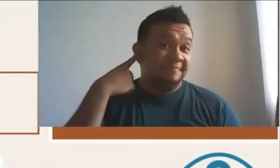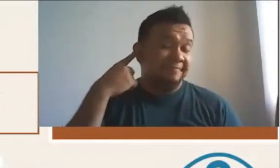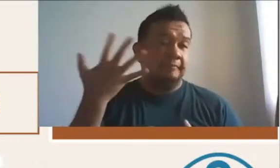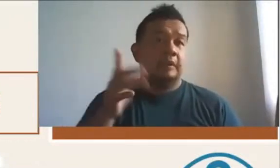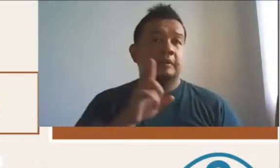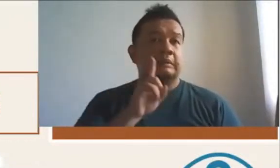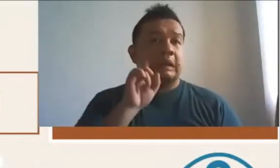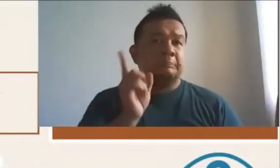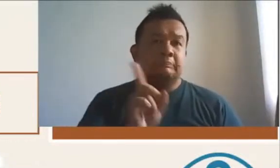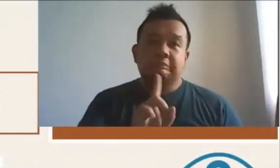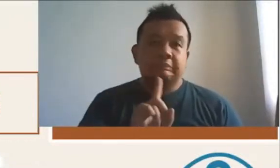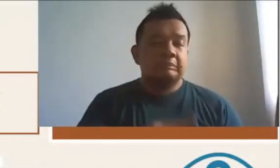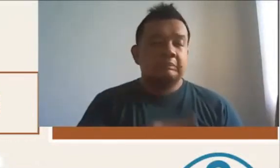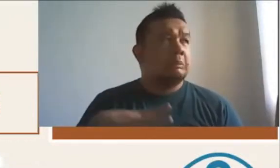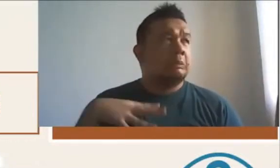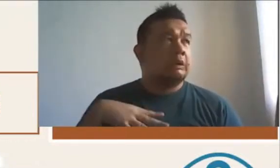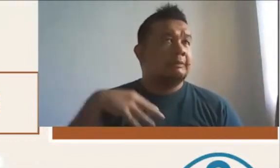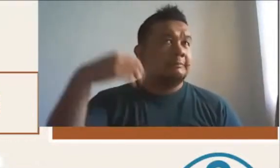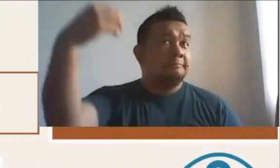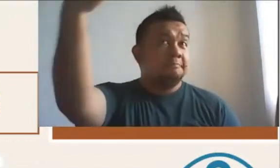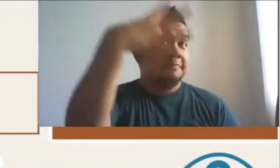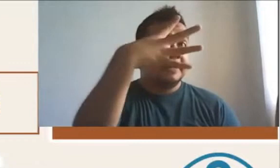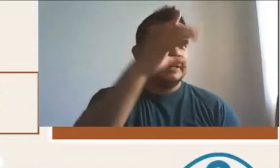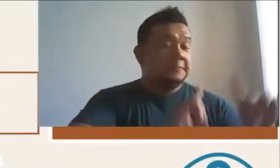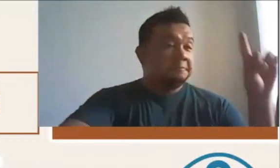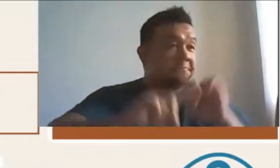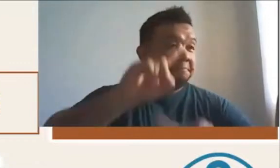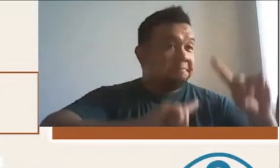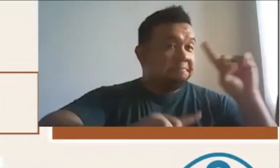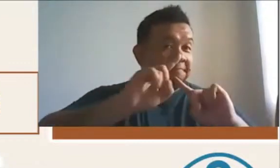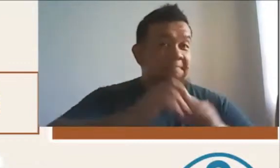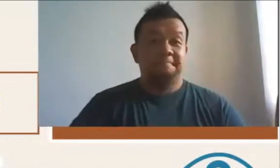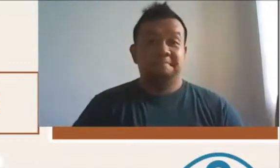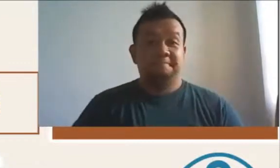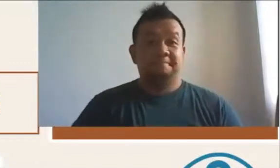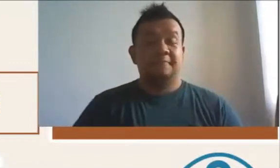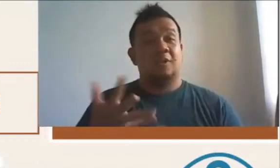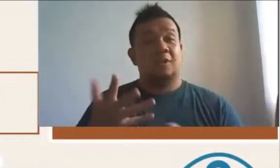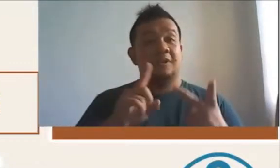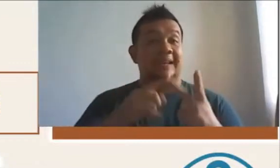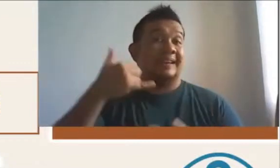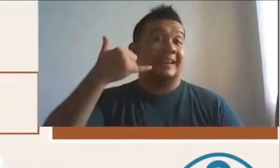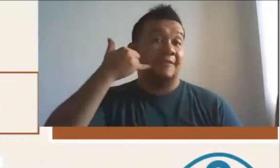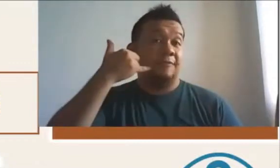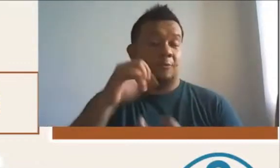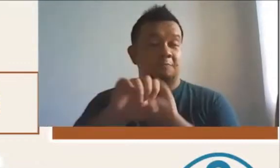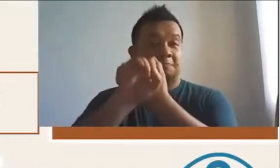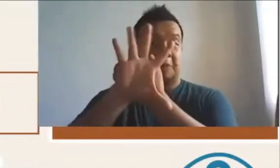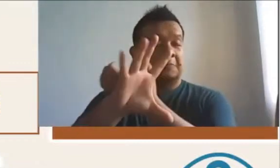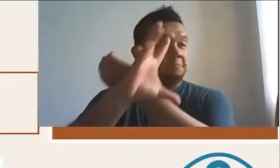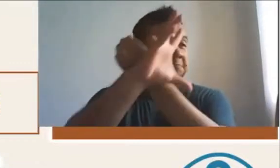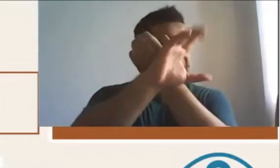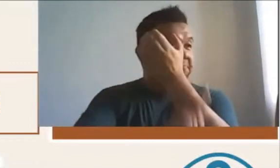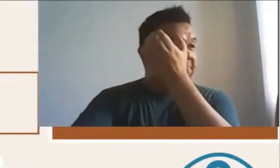screen. O di kaya yung cellphone, yung torch, bubuksan para lang makapag-checkahan doon sa katabi sa sinihan.